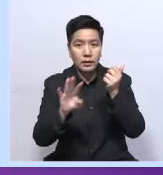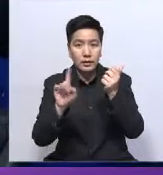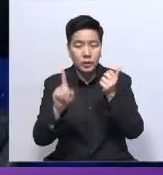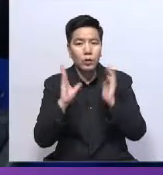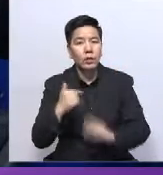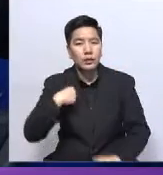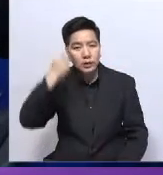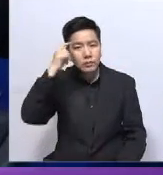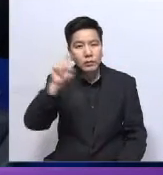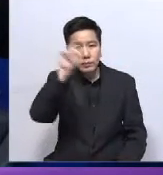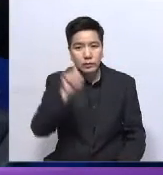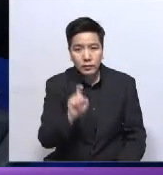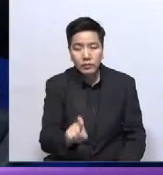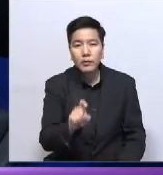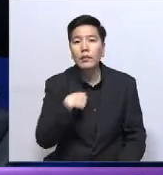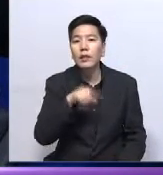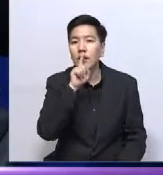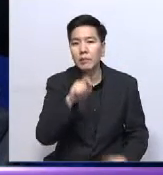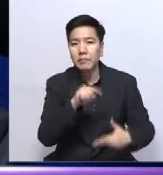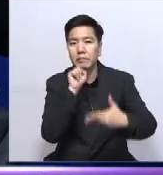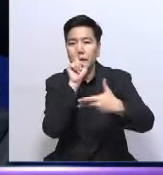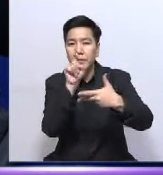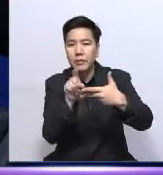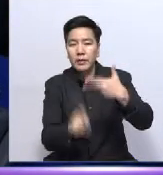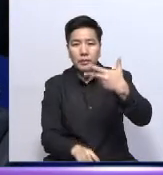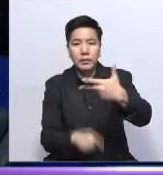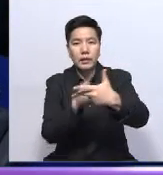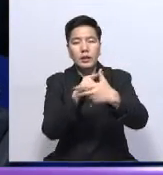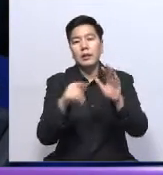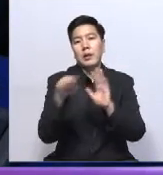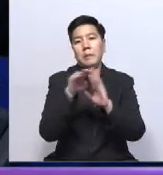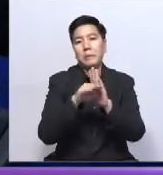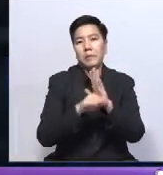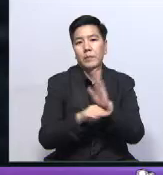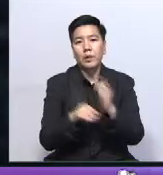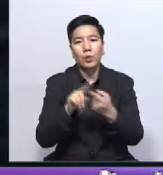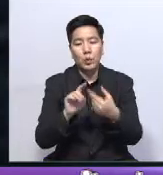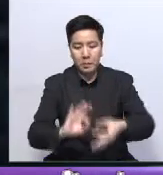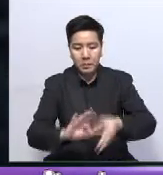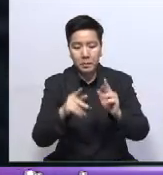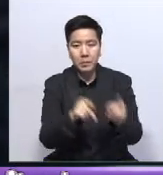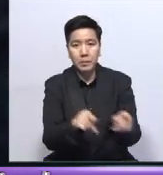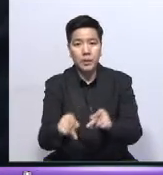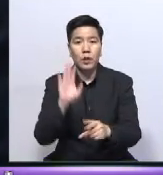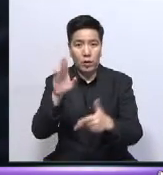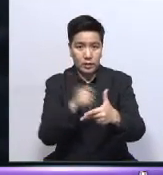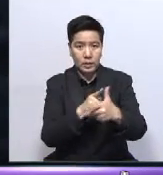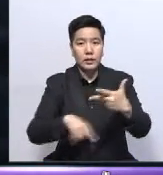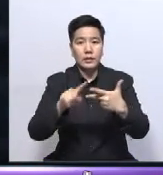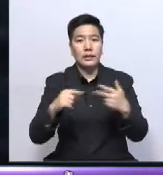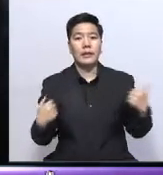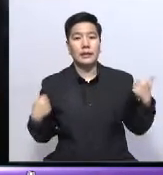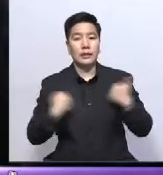งสัยและถามเข้ามามาก3อันดับแรกเป็นกำหนดการพระราชพิธีถวายพระเพลิงพระบรมศพการแต่งกายของประชาช